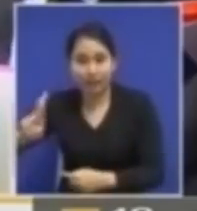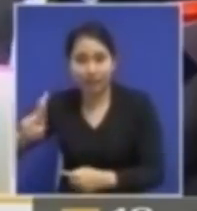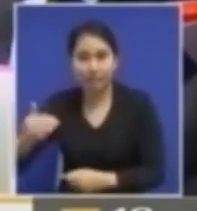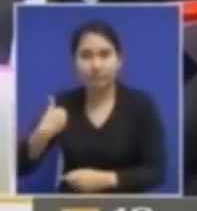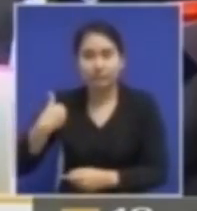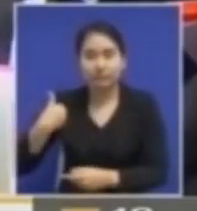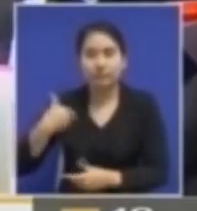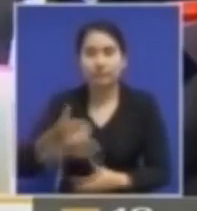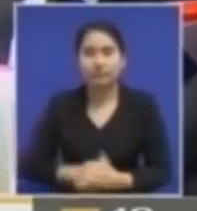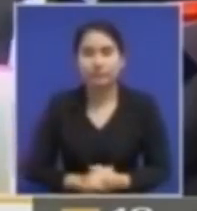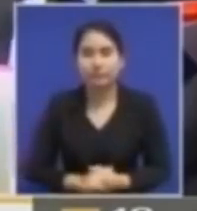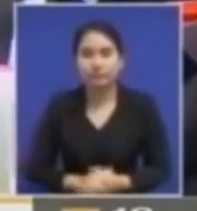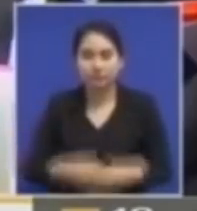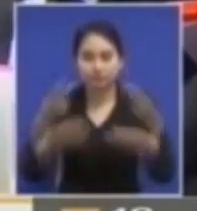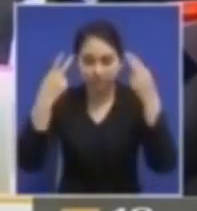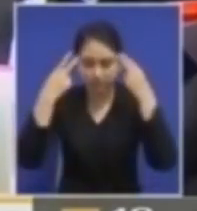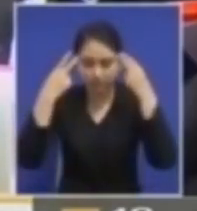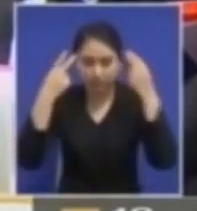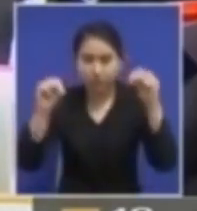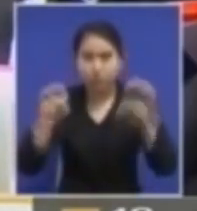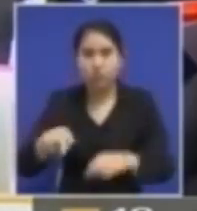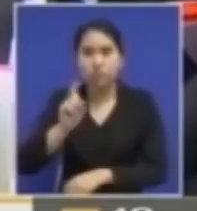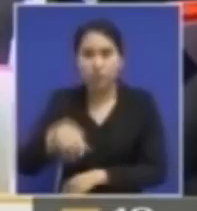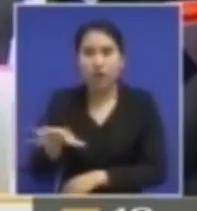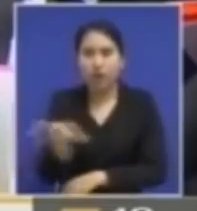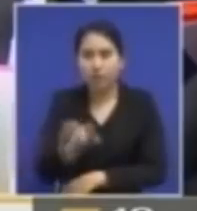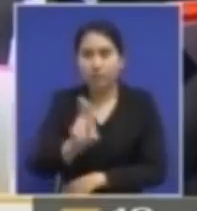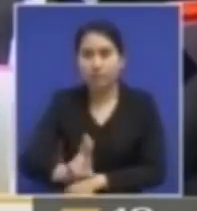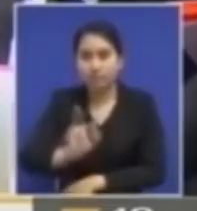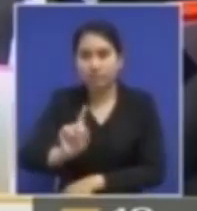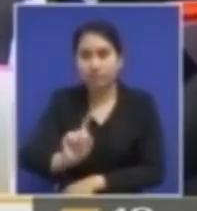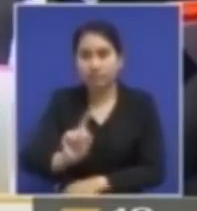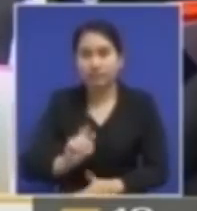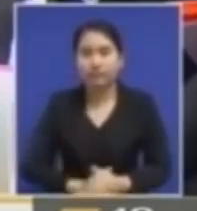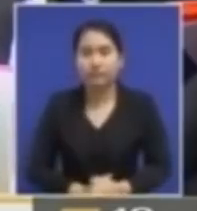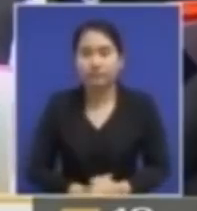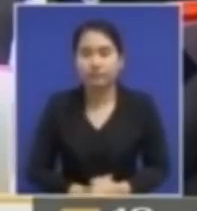ราษฎรนายกรัฐมนตรีรัฐมนตรีต้องเอามาใช้ด้วยนั่นคือเรื่องของ